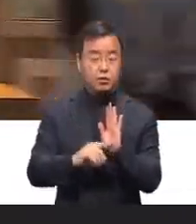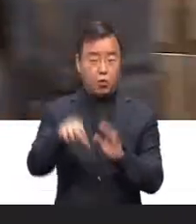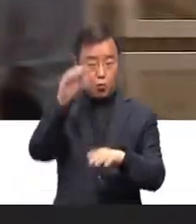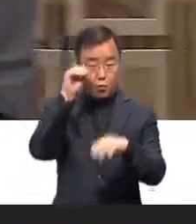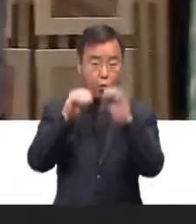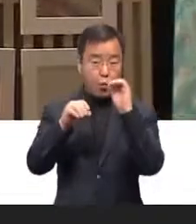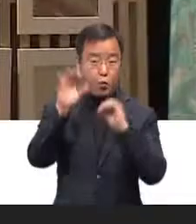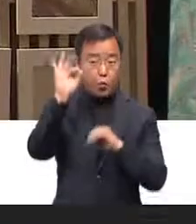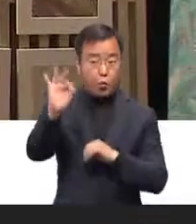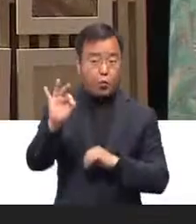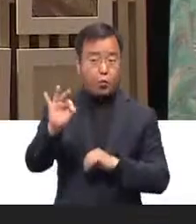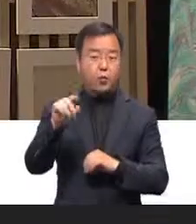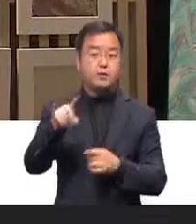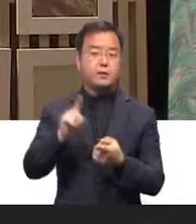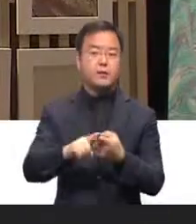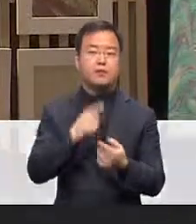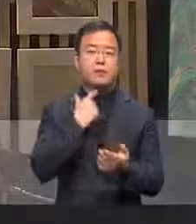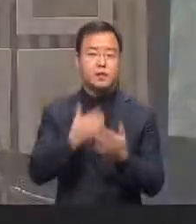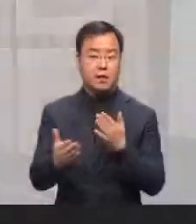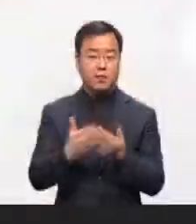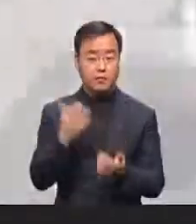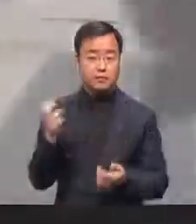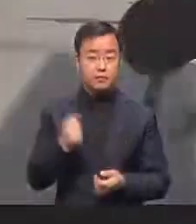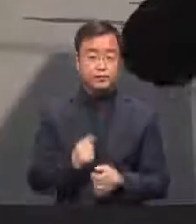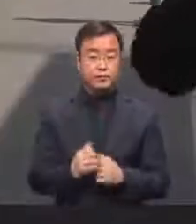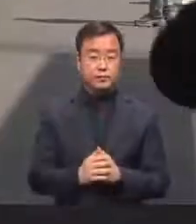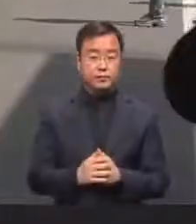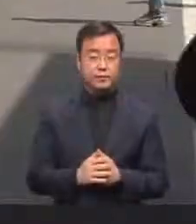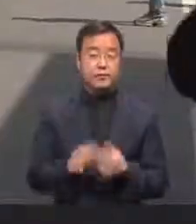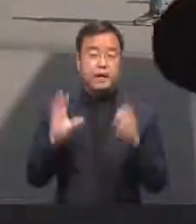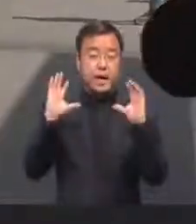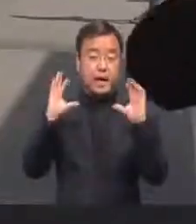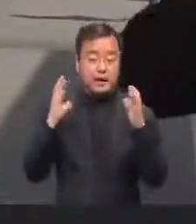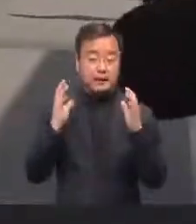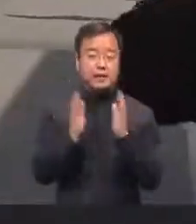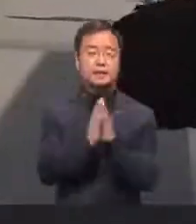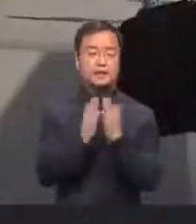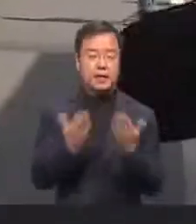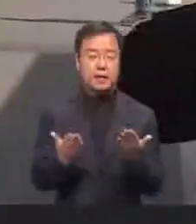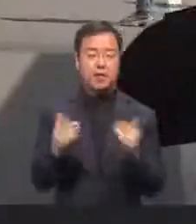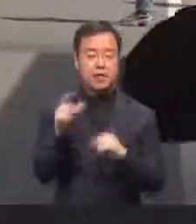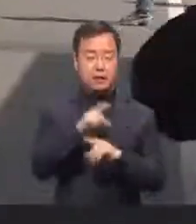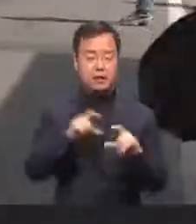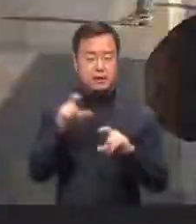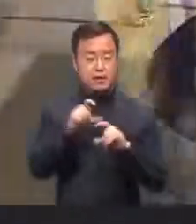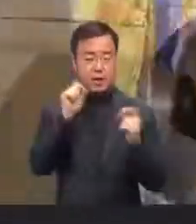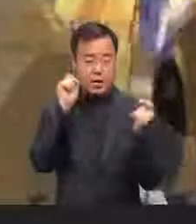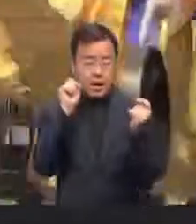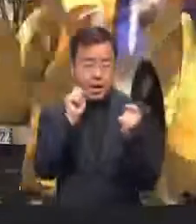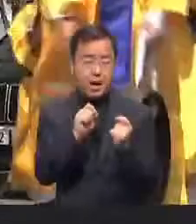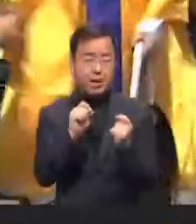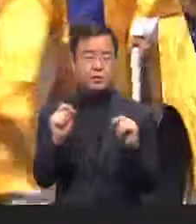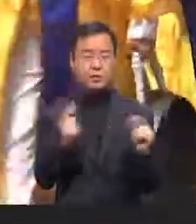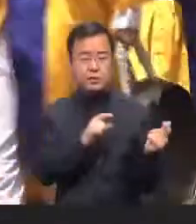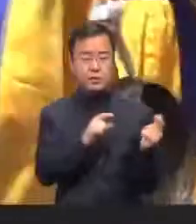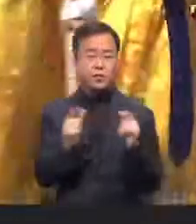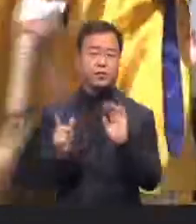그 전시 본 것으로 체험도 하고. 아이들이 책과 더 가까워질 수 있는 다양한